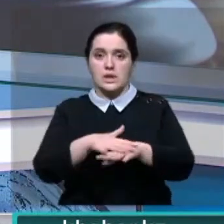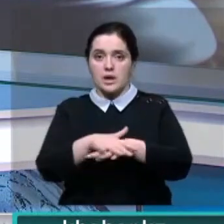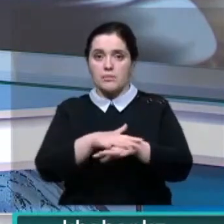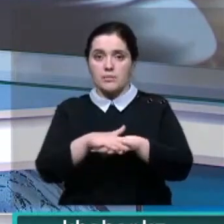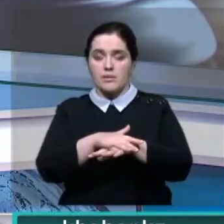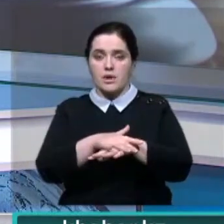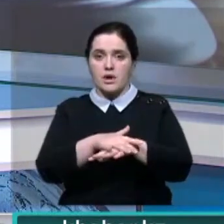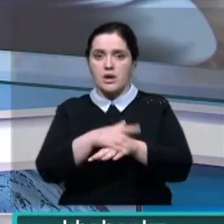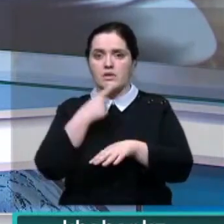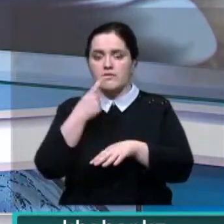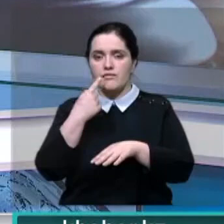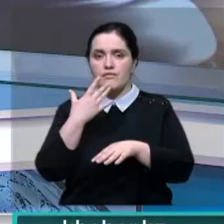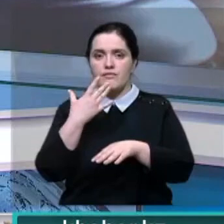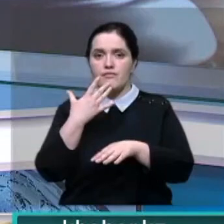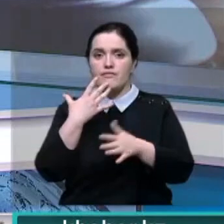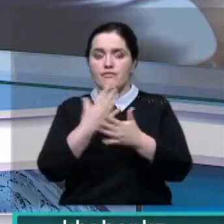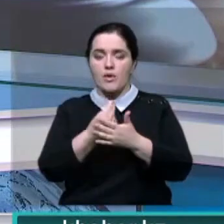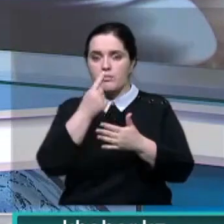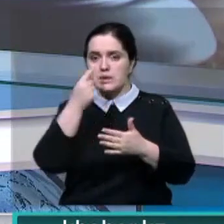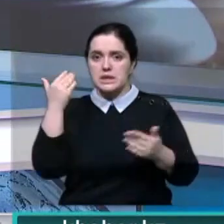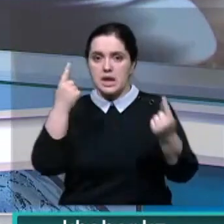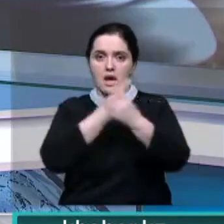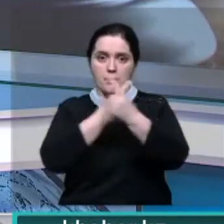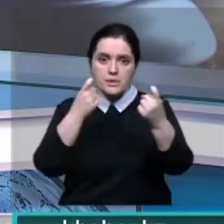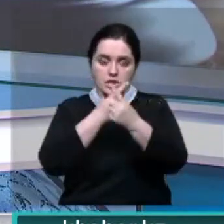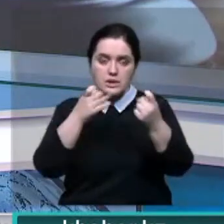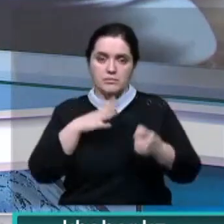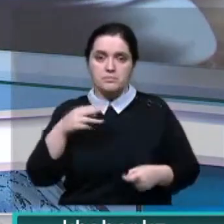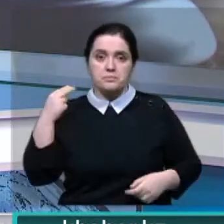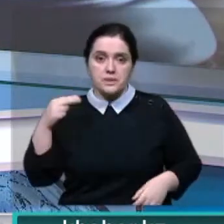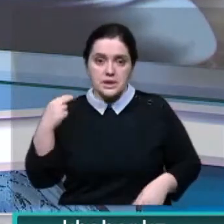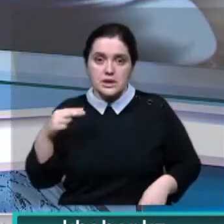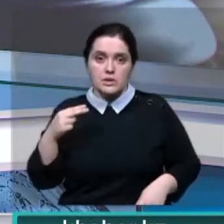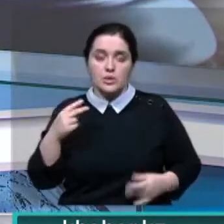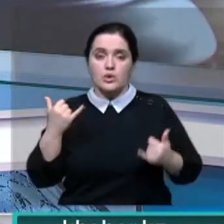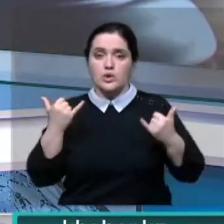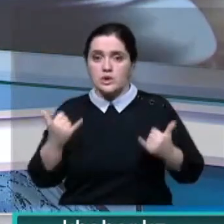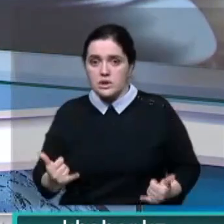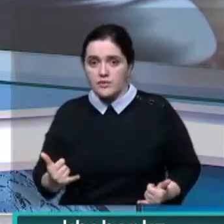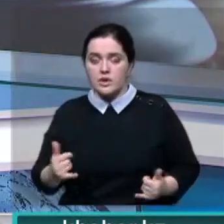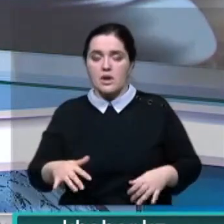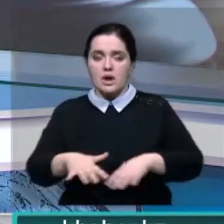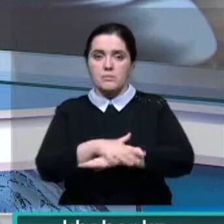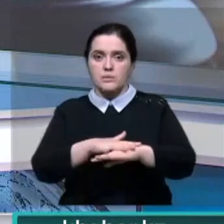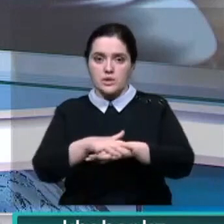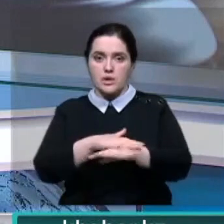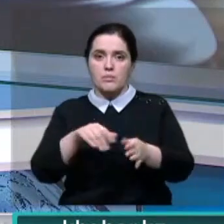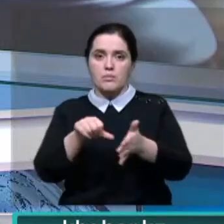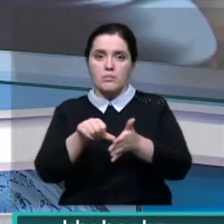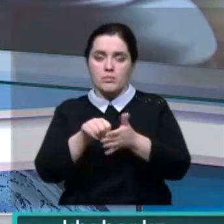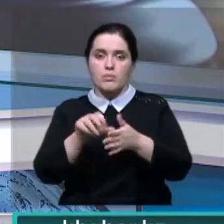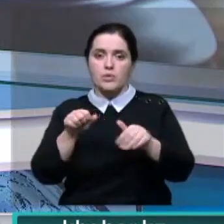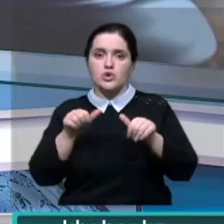об этом буквально недавно говорил в своем обращении к соотечественникам Касым-Жомар Токаев. Он подчеркнул, что сегодня присяжные